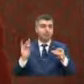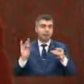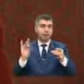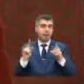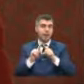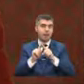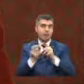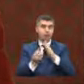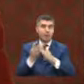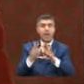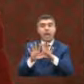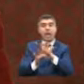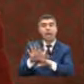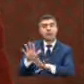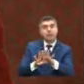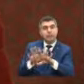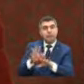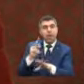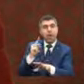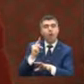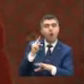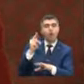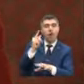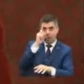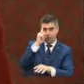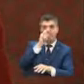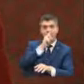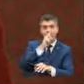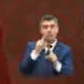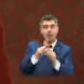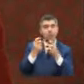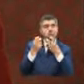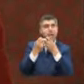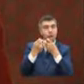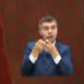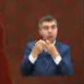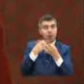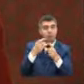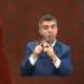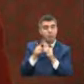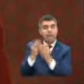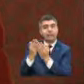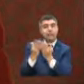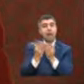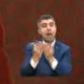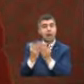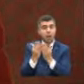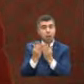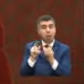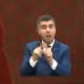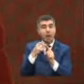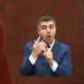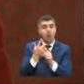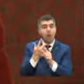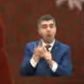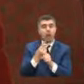من أكادير والقنيطرة، واللي غادي تمكن الطالب أنه يتبع الدراسة ديالو خاصة في كلية الحقوق كلية